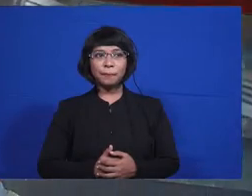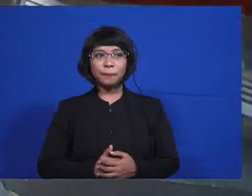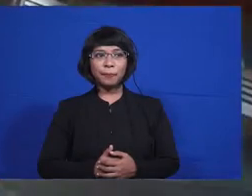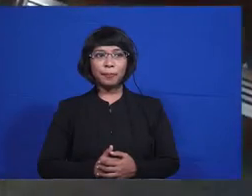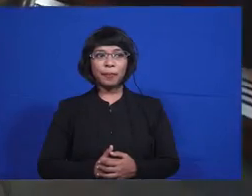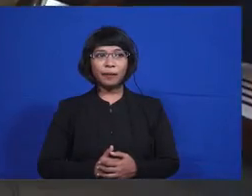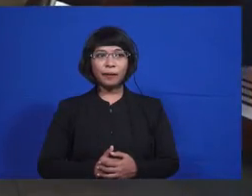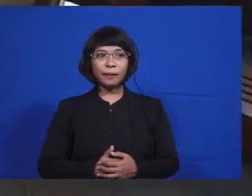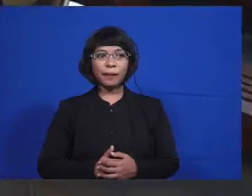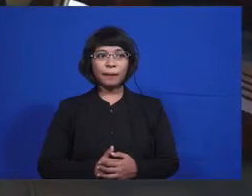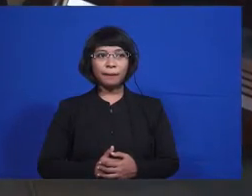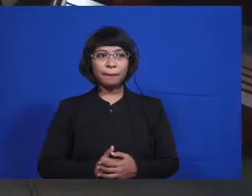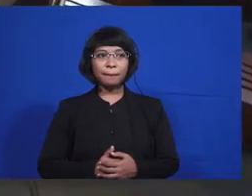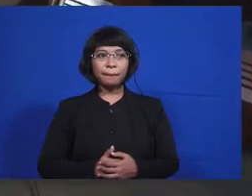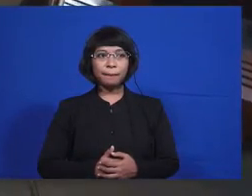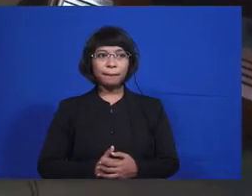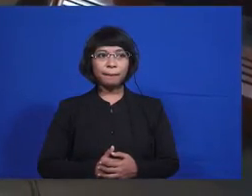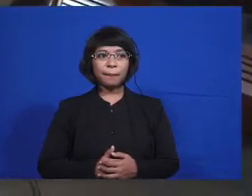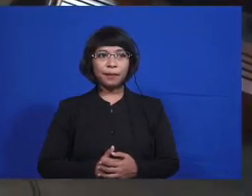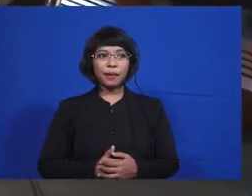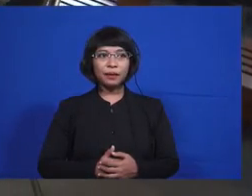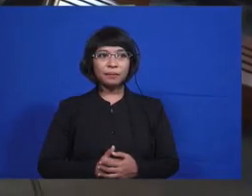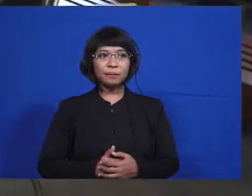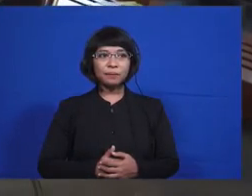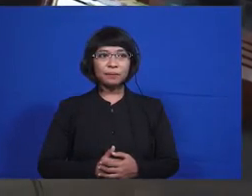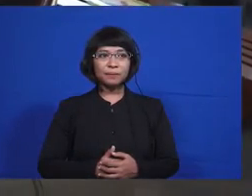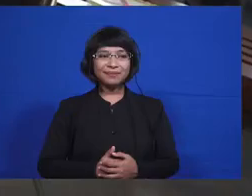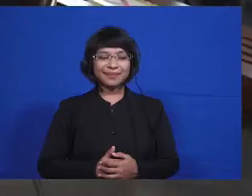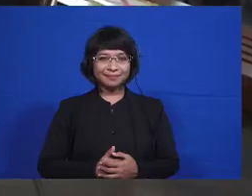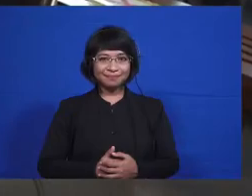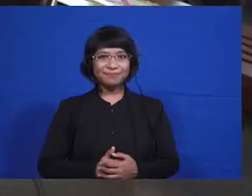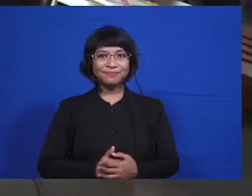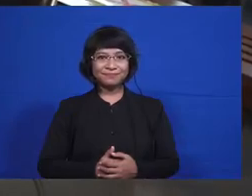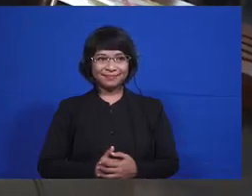Nah, sekarang kamu jadi murid Tuhan. Baik. Ya, jadi kembali.